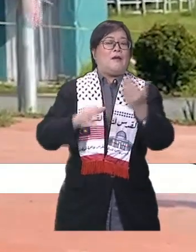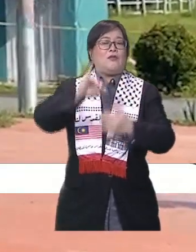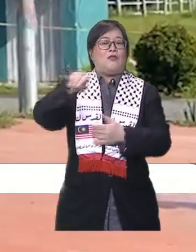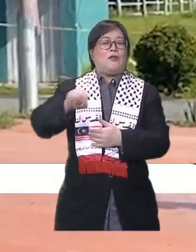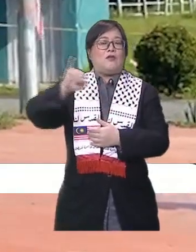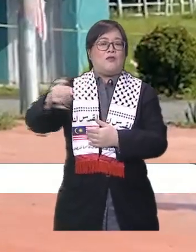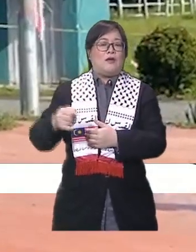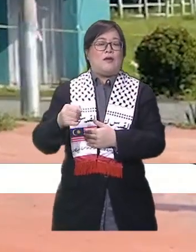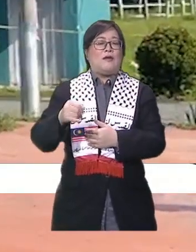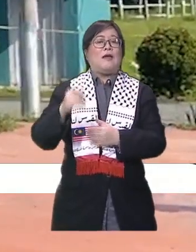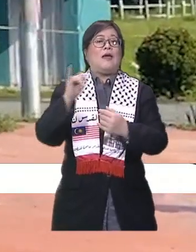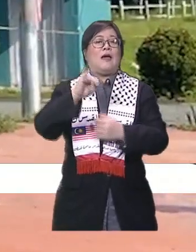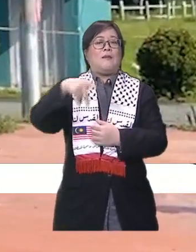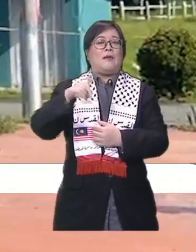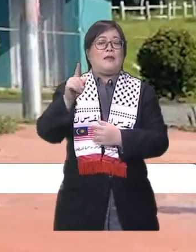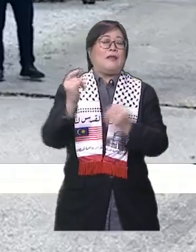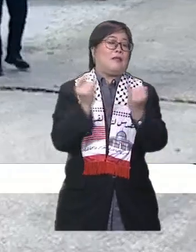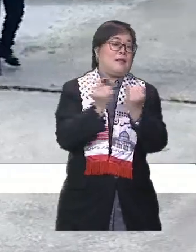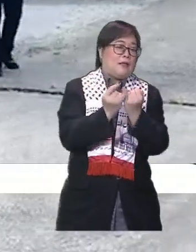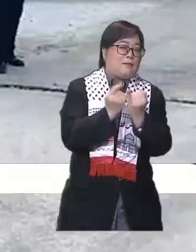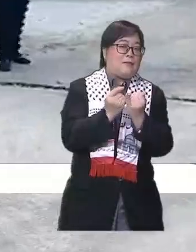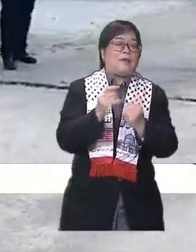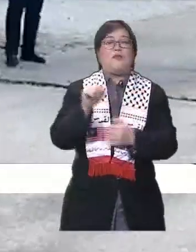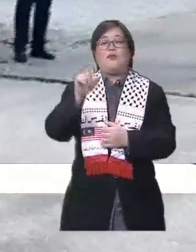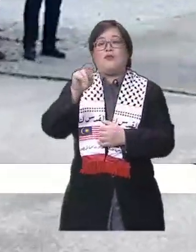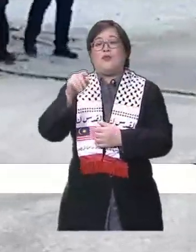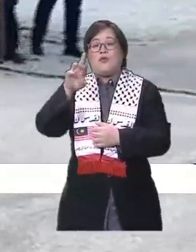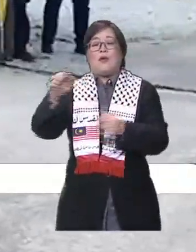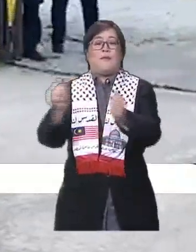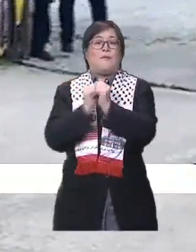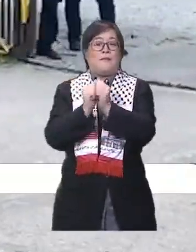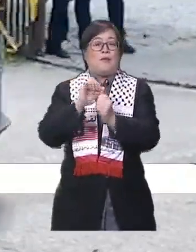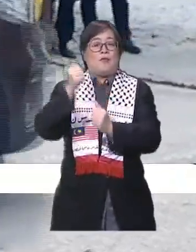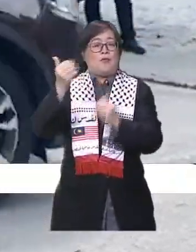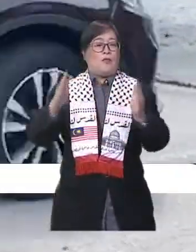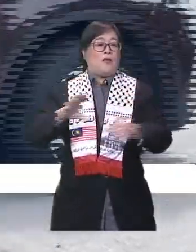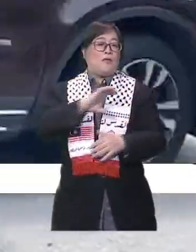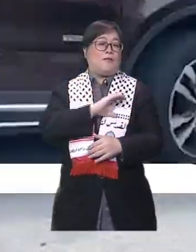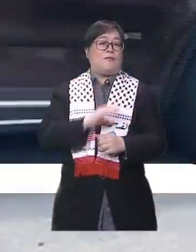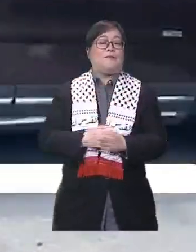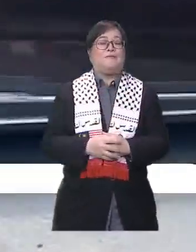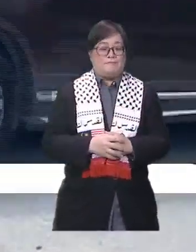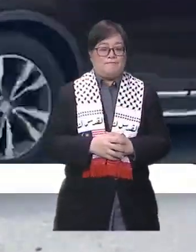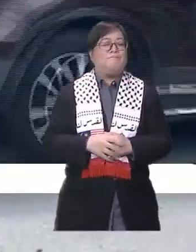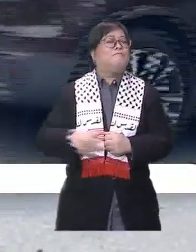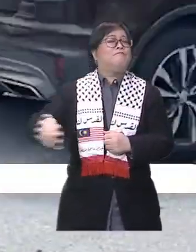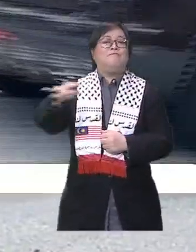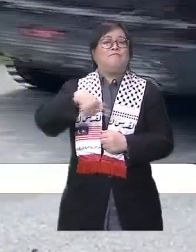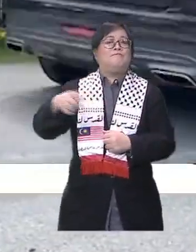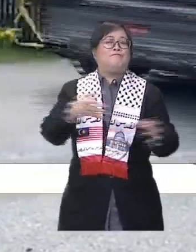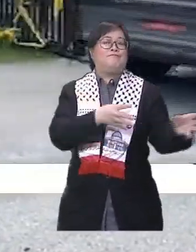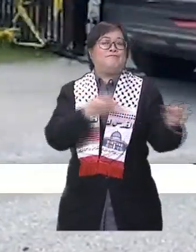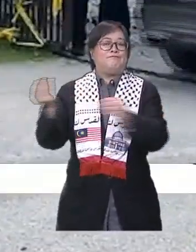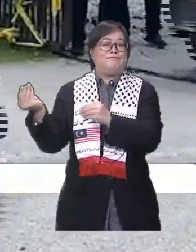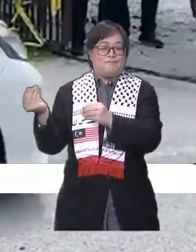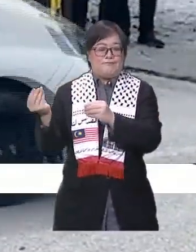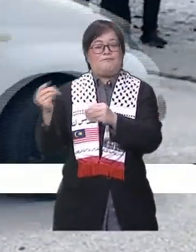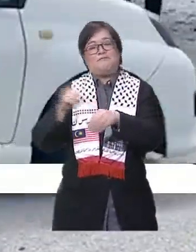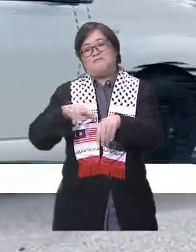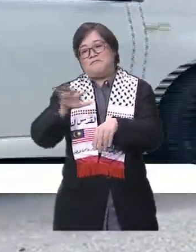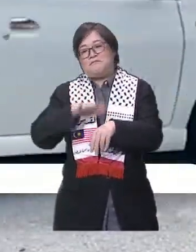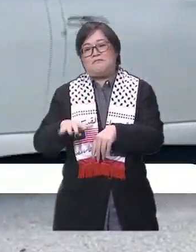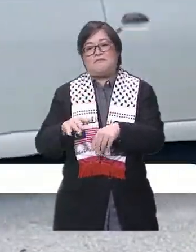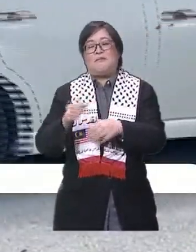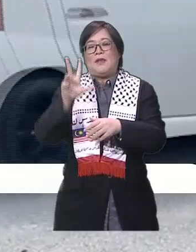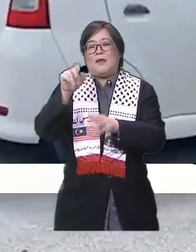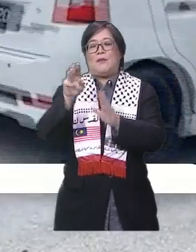jenayah ipd taiping aspn Sunder bersama 10 anggota polis mereka meninggalkan kawasan penempatan itu kira-kira